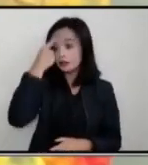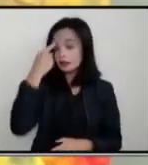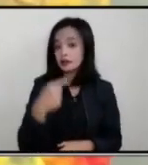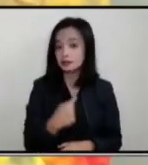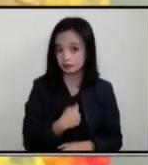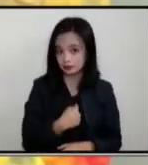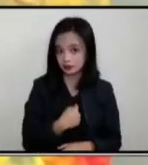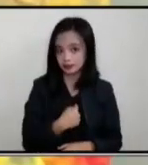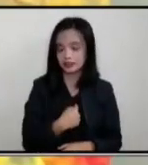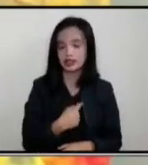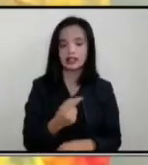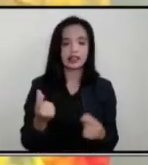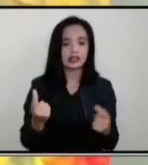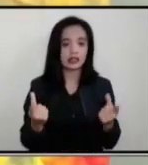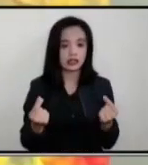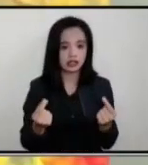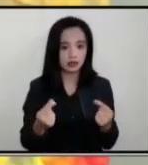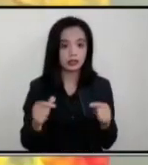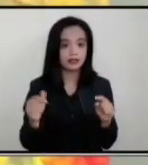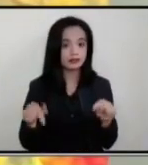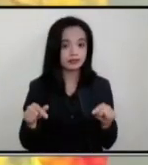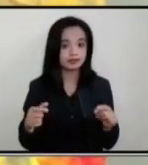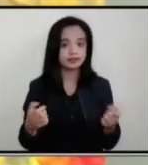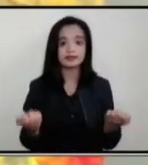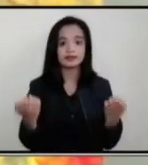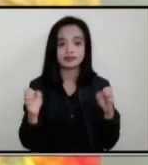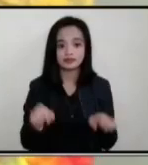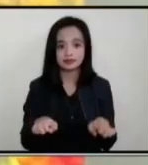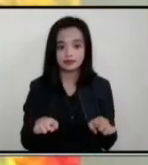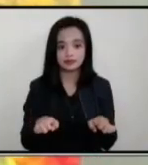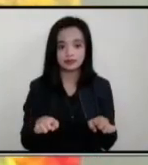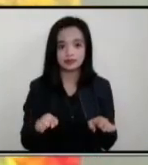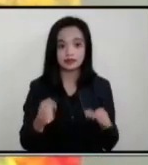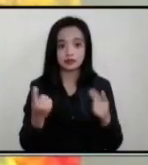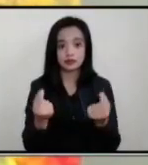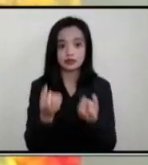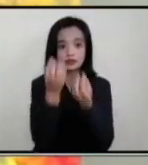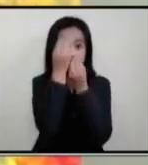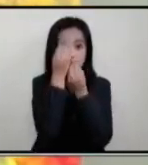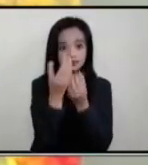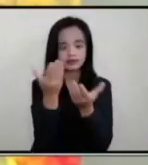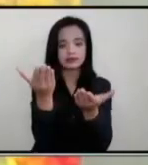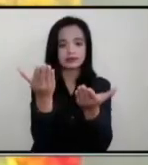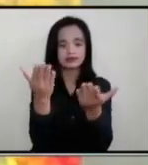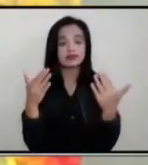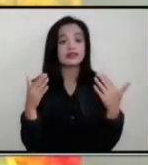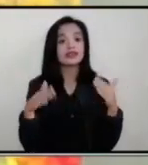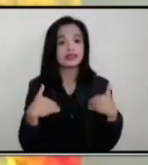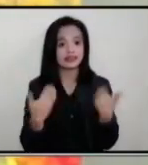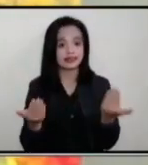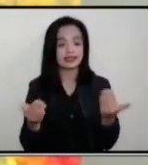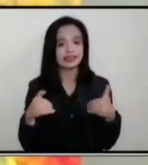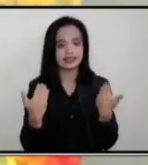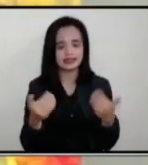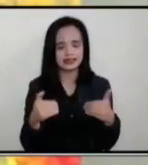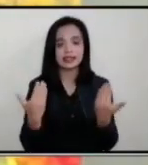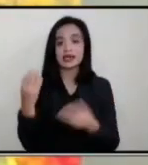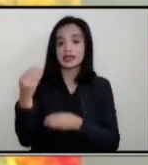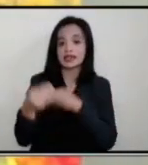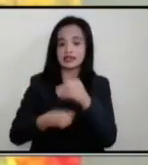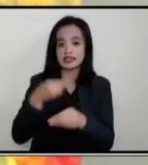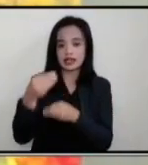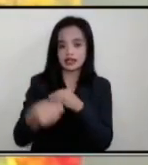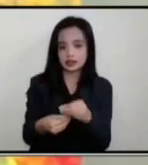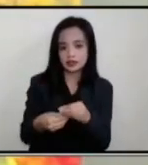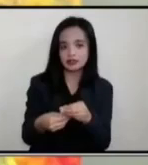mga ganitong events to inform the young generations, no, na hindi nila